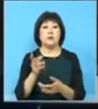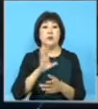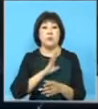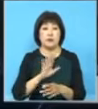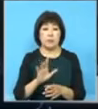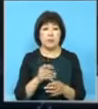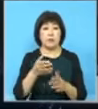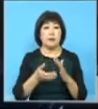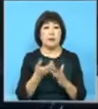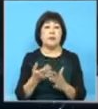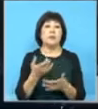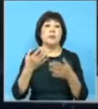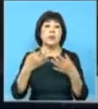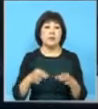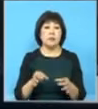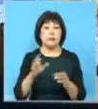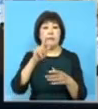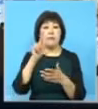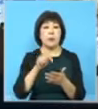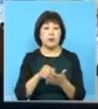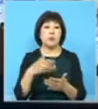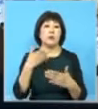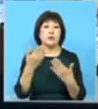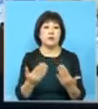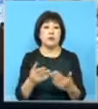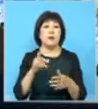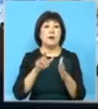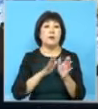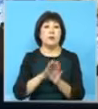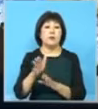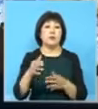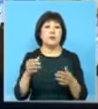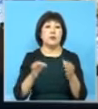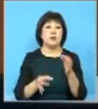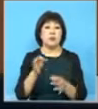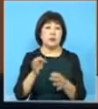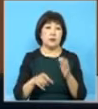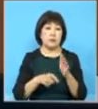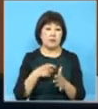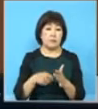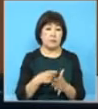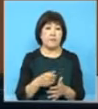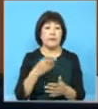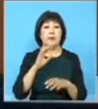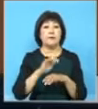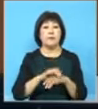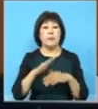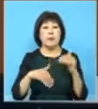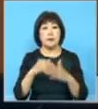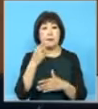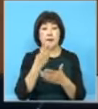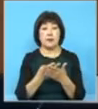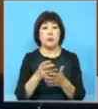выработки единой практики по разрешению вопросов, отнесенных к полномочиям следственного судьи. Так как судебная практика показывает, что органами